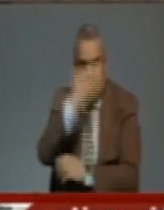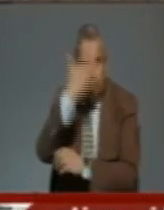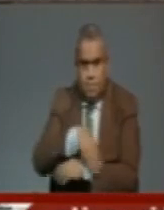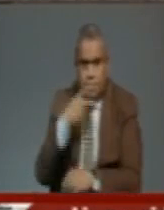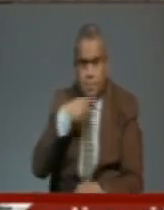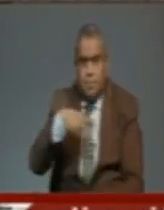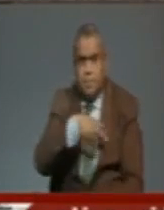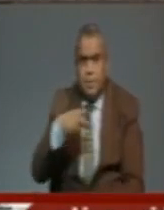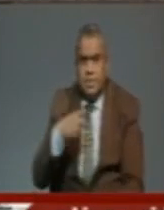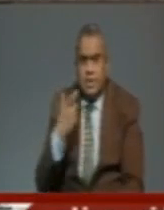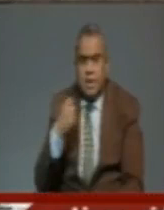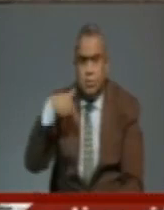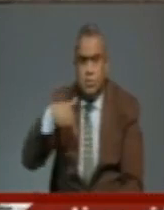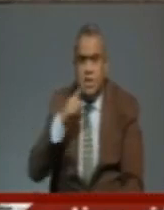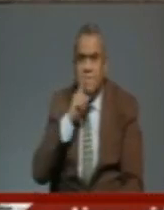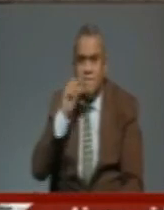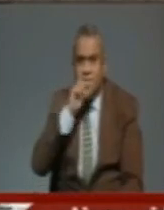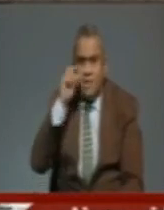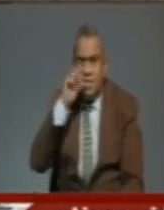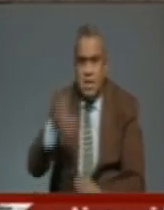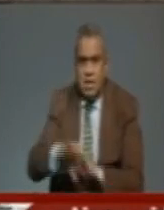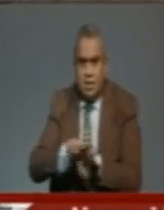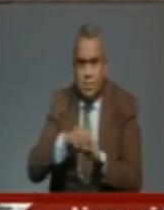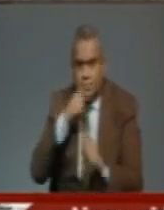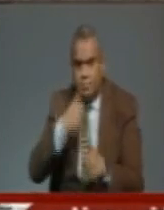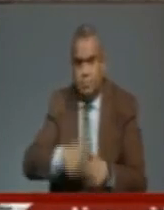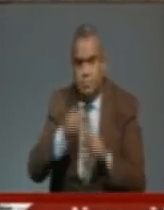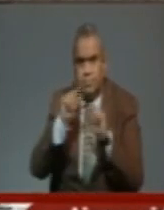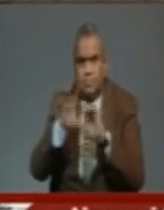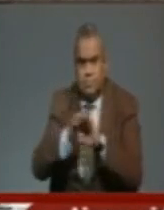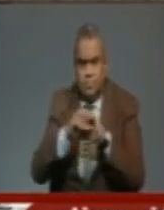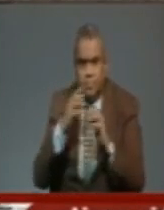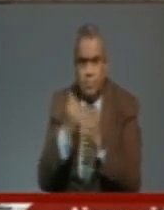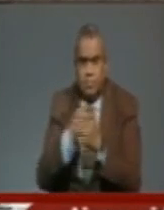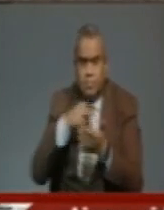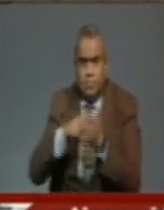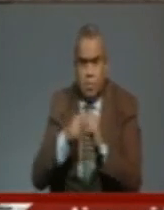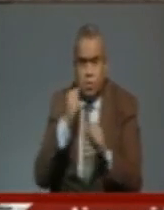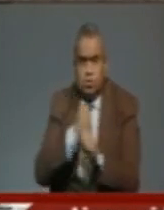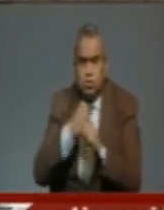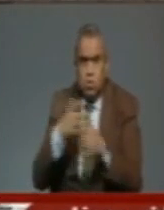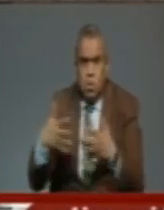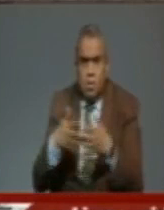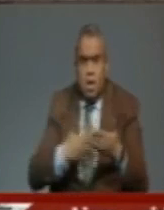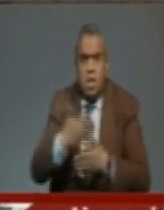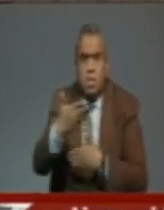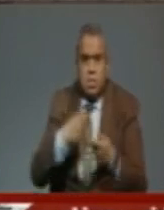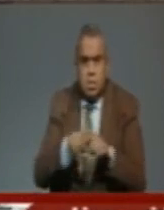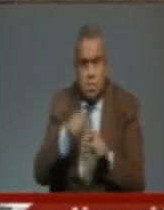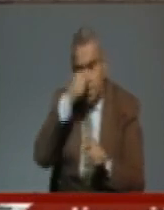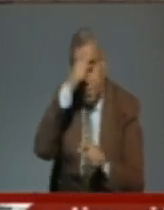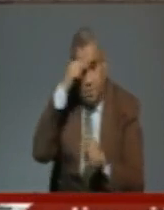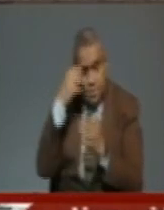فدان، كان لازم نطوره بشكل جيد جدا عشان يتواكب مع زياده حركه التجاره بين مصر وبين الشقيق ليبيا.